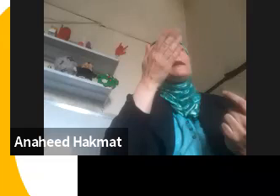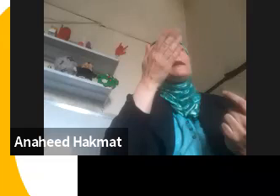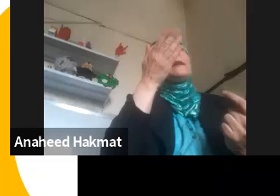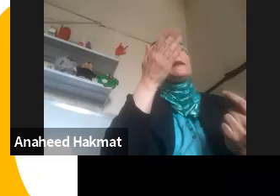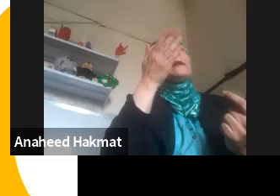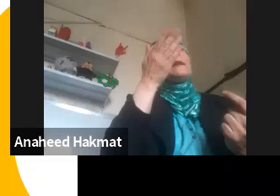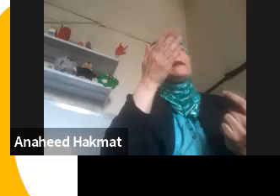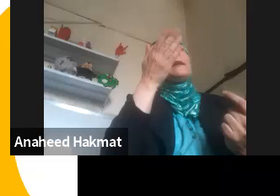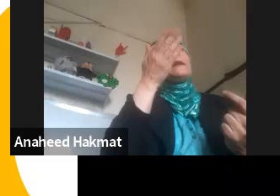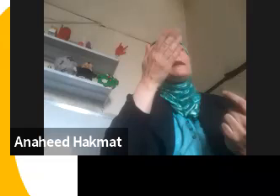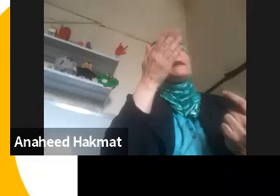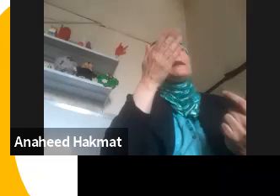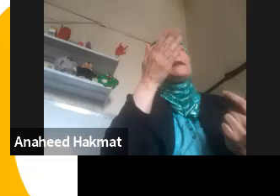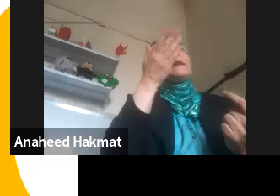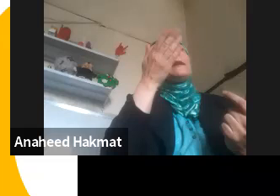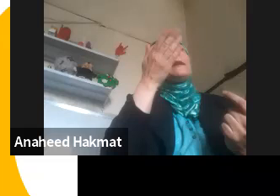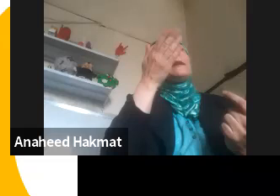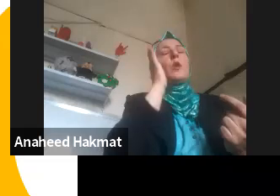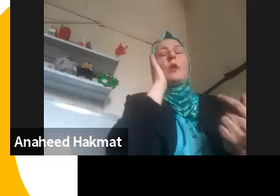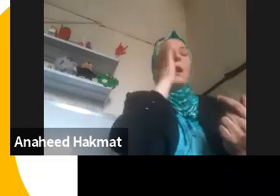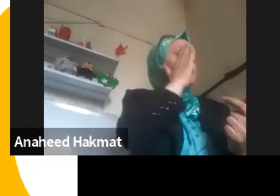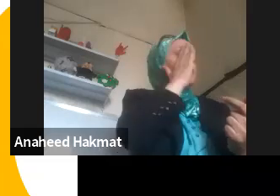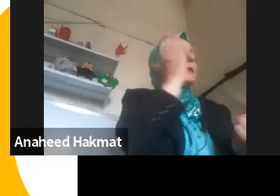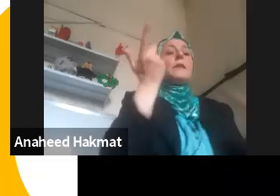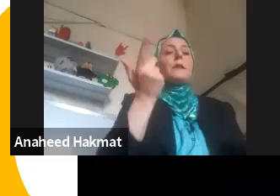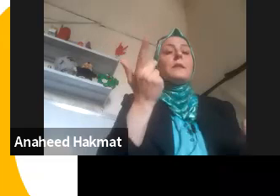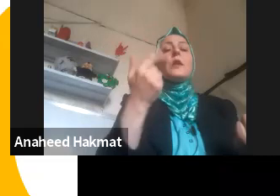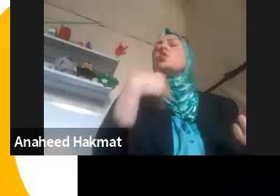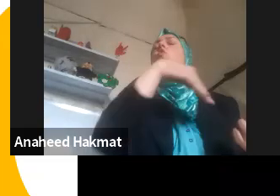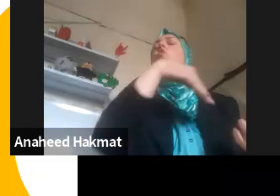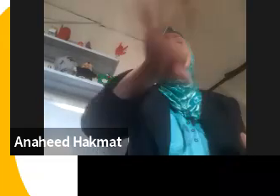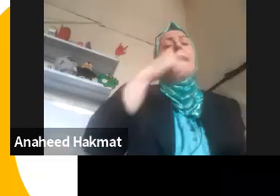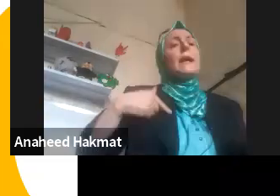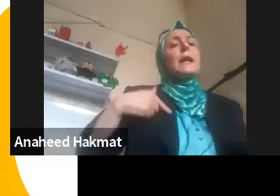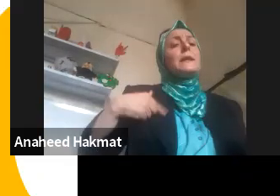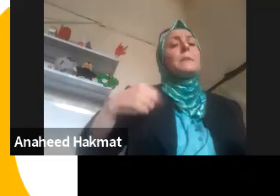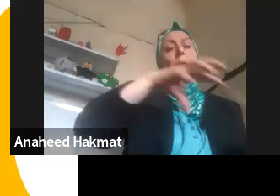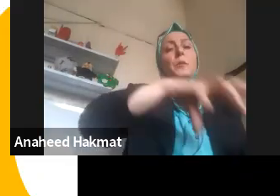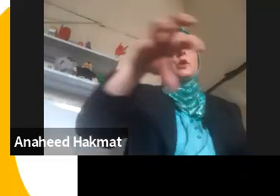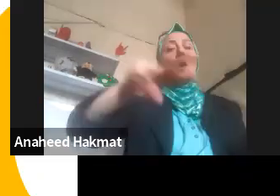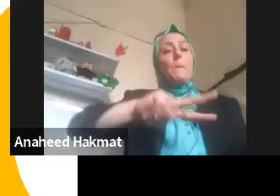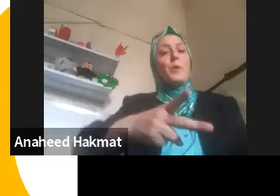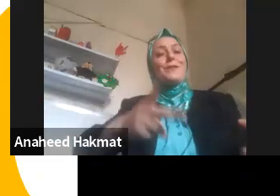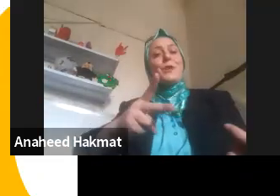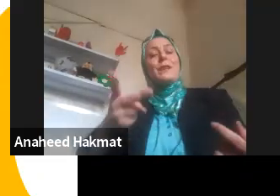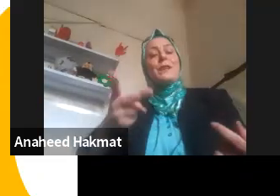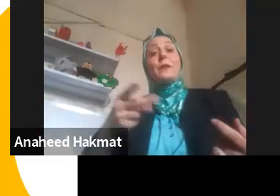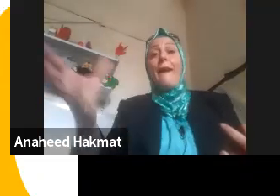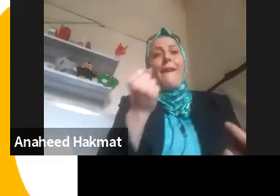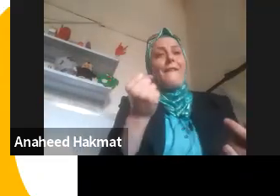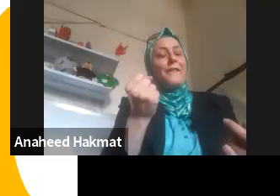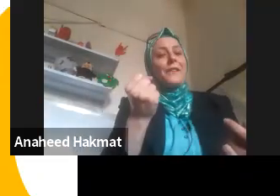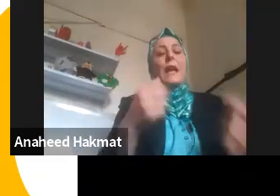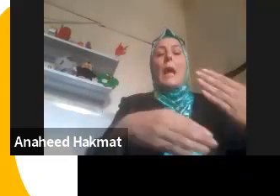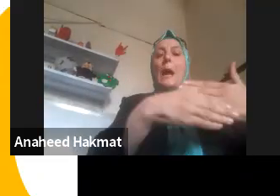على الموجود، نرجع لهاي الآليات يا إما نحييها أو ننشئها ونتخذها كطريقة للمساءلة والتغذية، ونتأكد